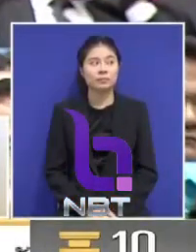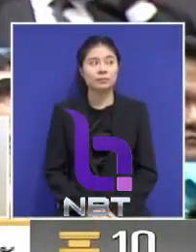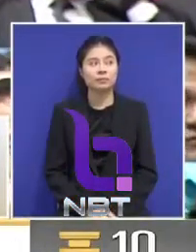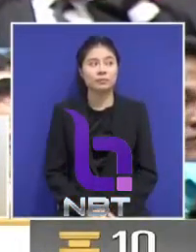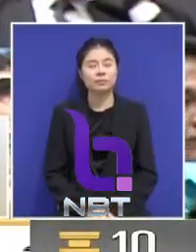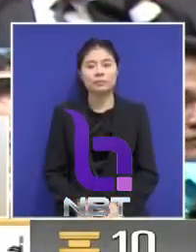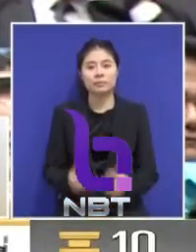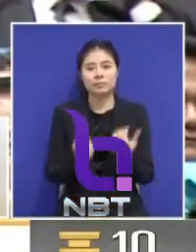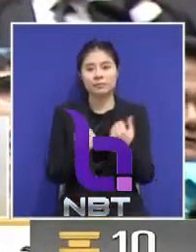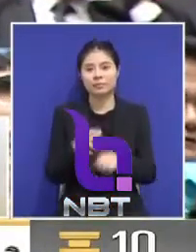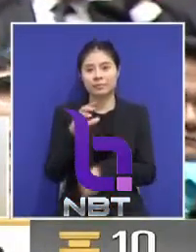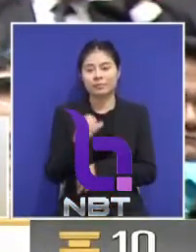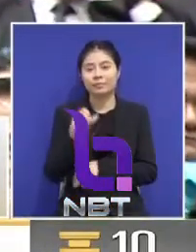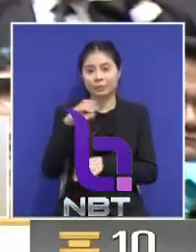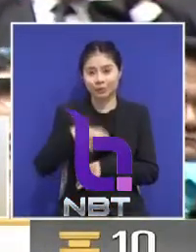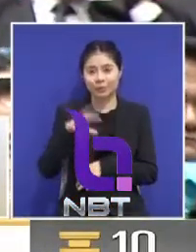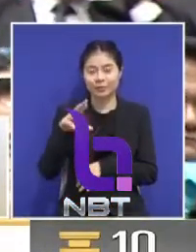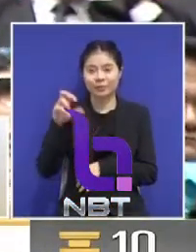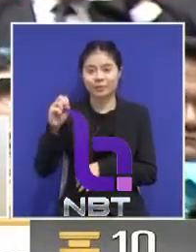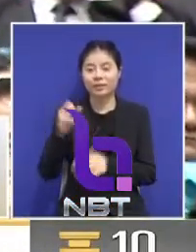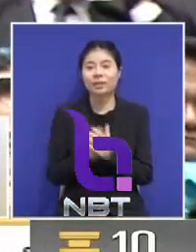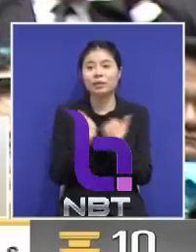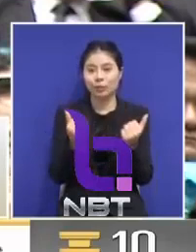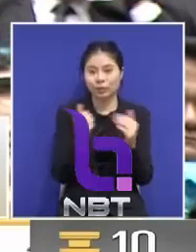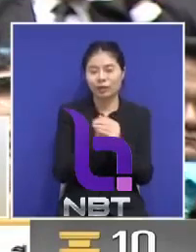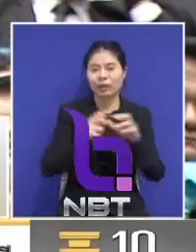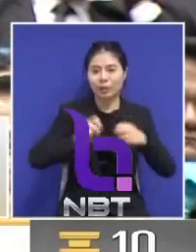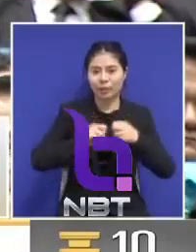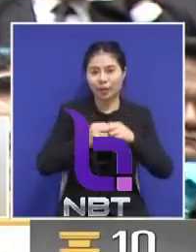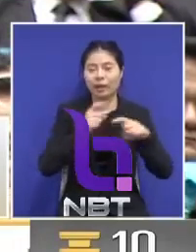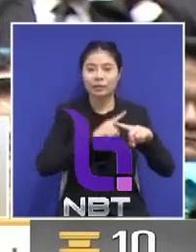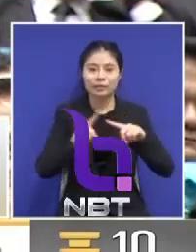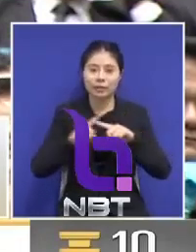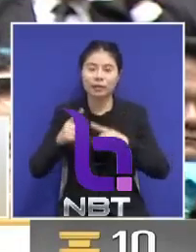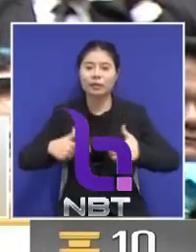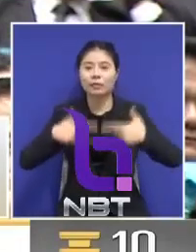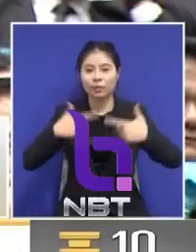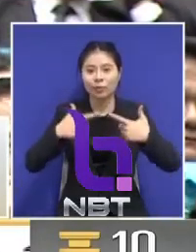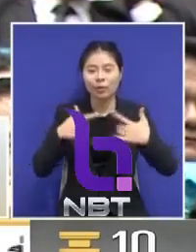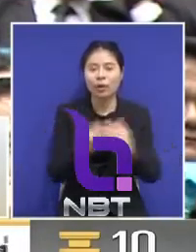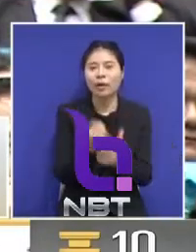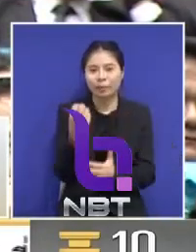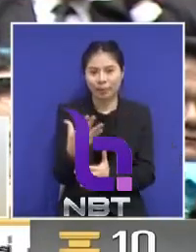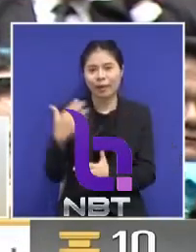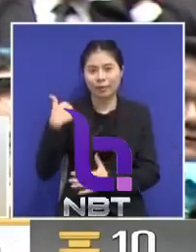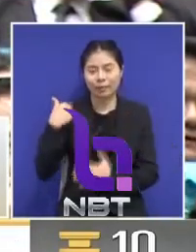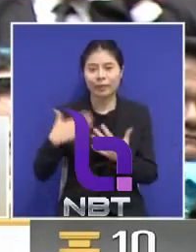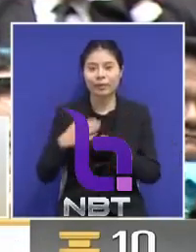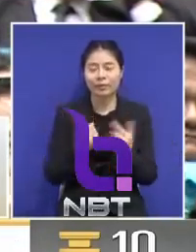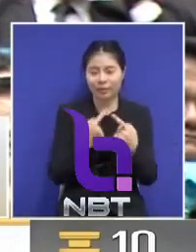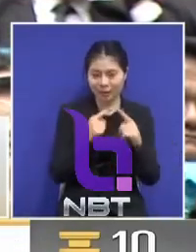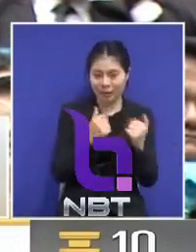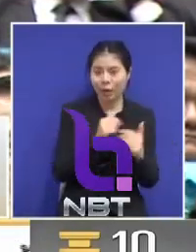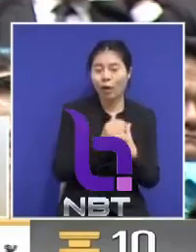าเราประเทศเรามันปั่นป่วนพอสมควรแล้วถ้าสมมติวันนี้ท่านโหวตให้ท่านธนาธร